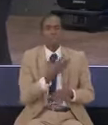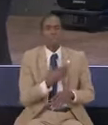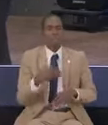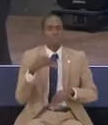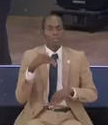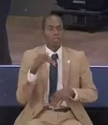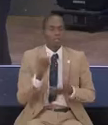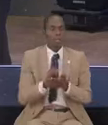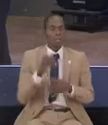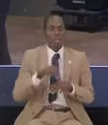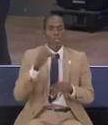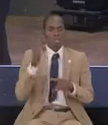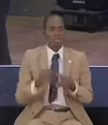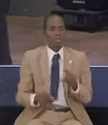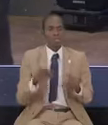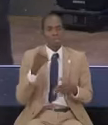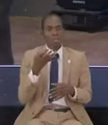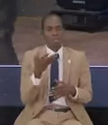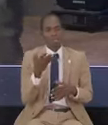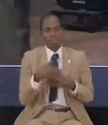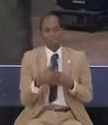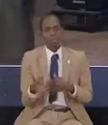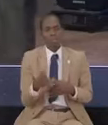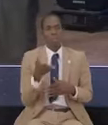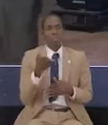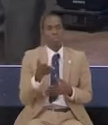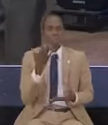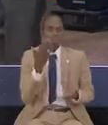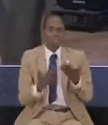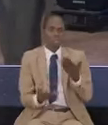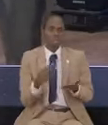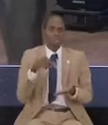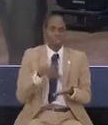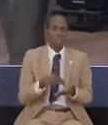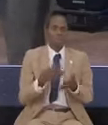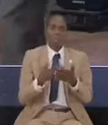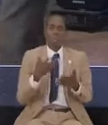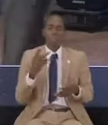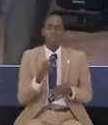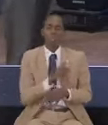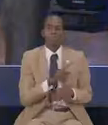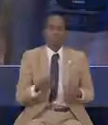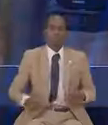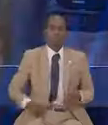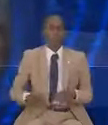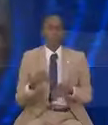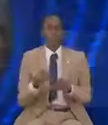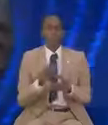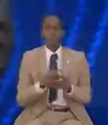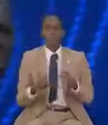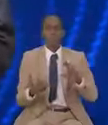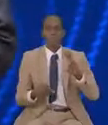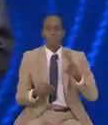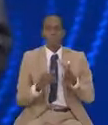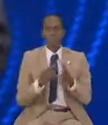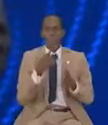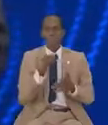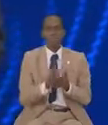années au bout desquelles il serait au service du roi verset 6